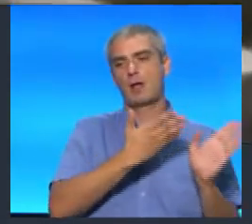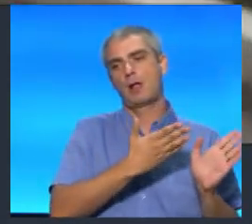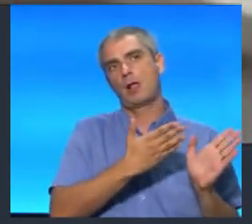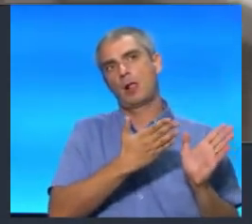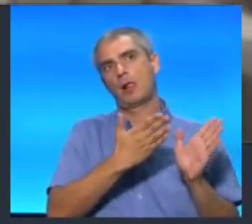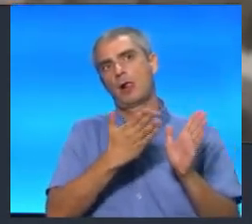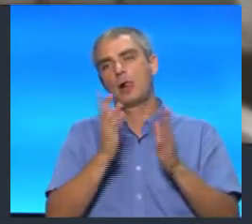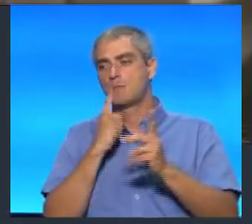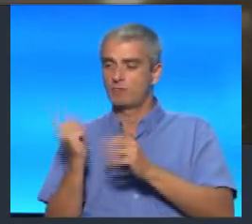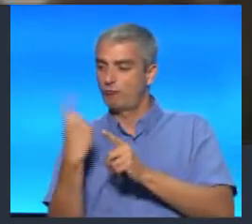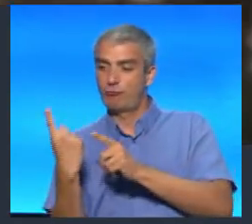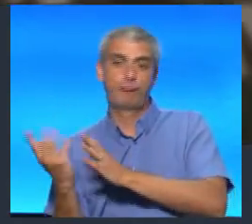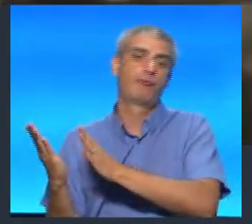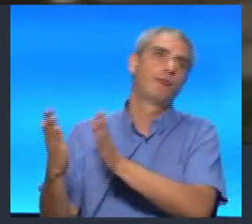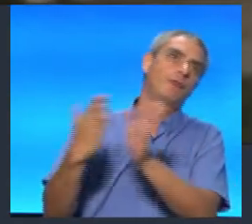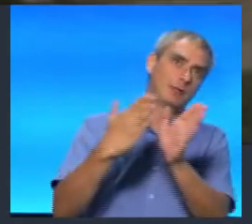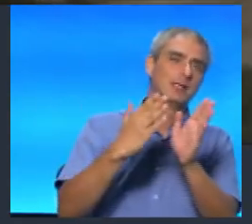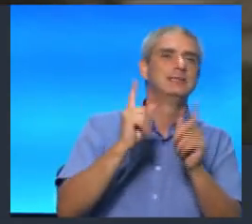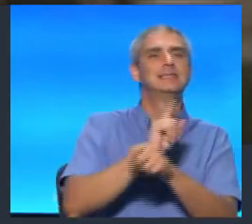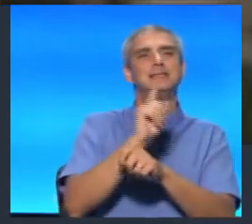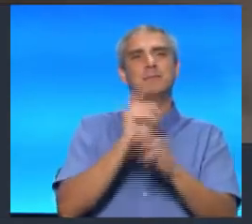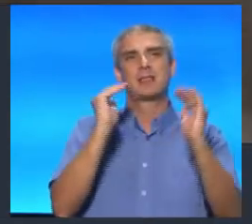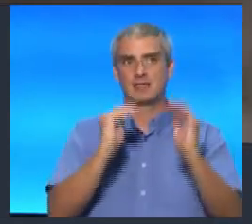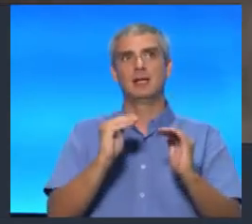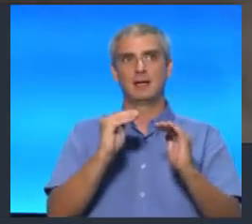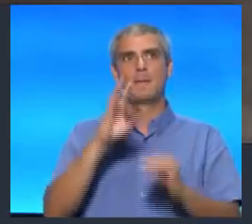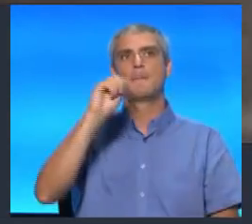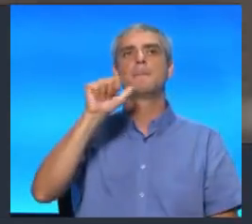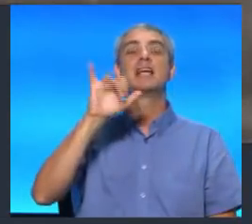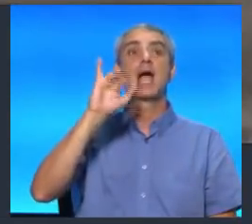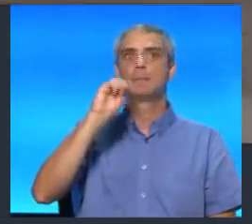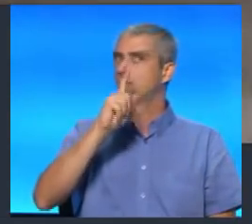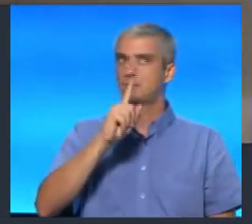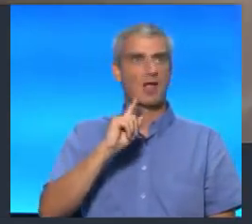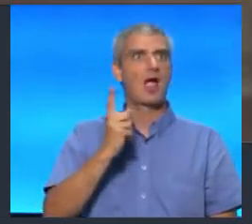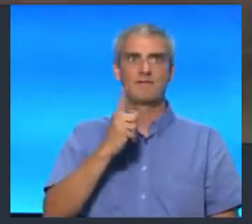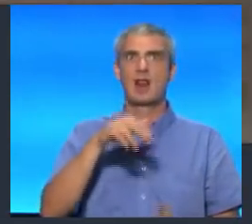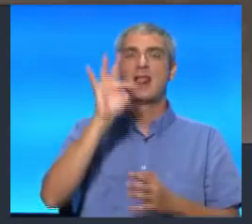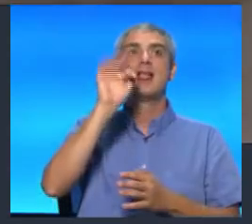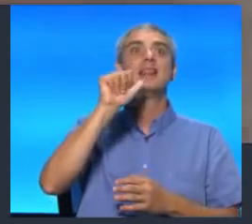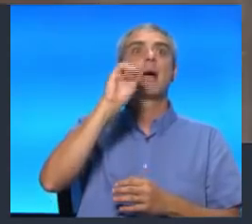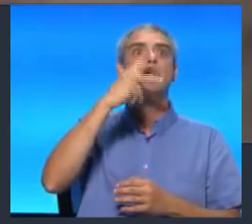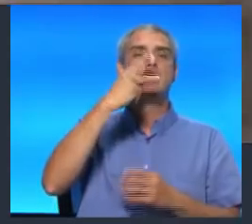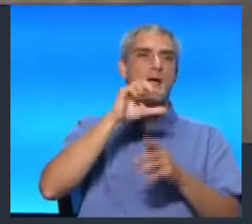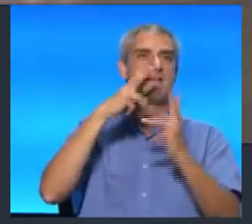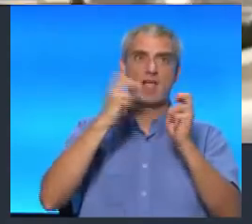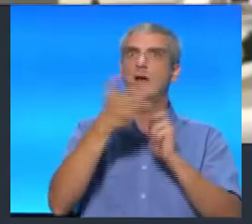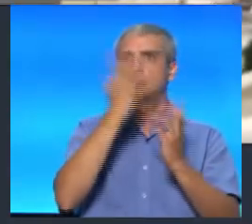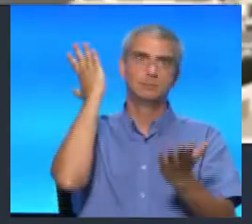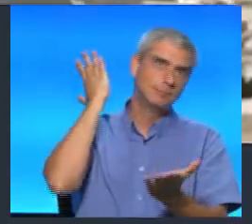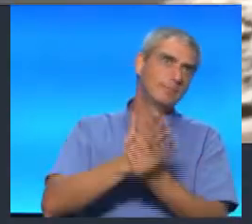האחרון, מעניקה הקלה, זמנית ולא משמעותית, למיאמי, אבל מעמידה את טמפה ואת הערים במערב בעין